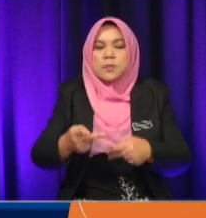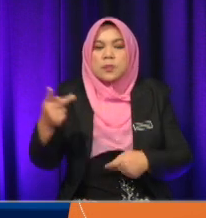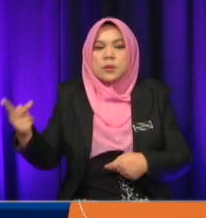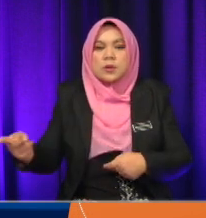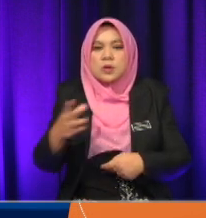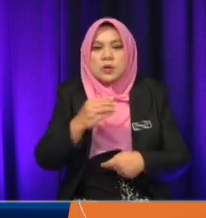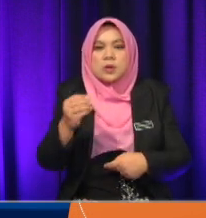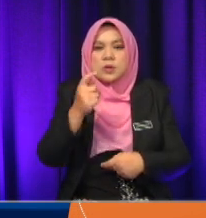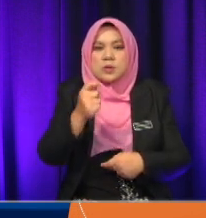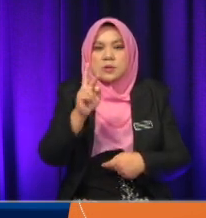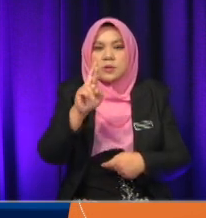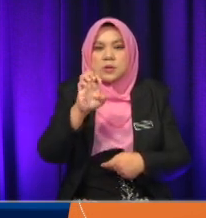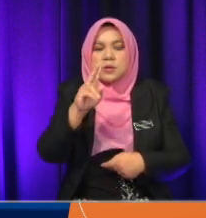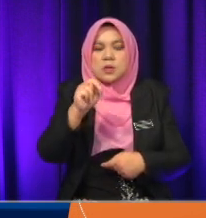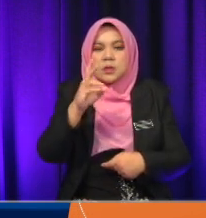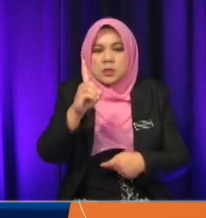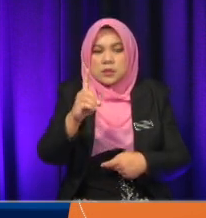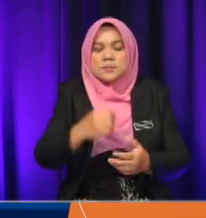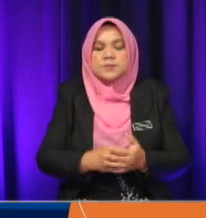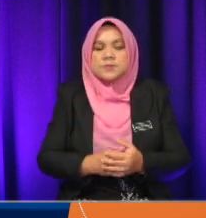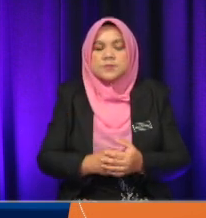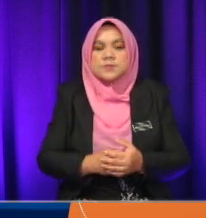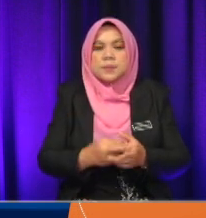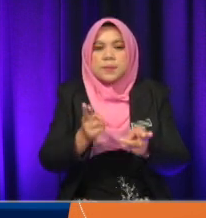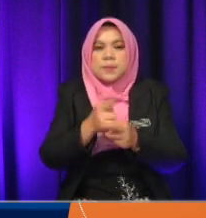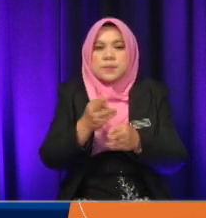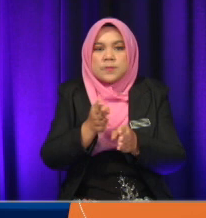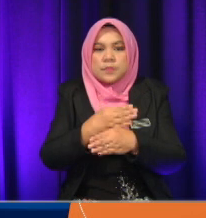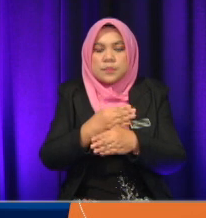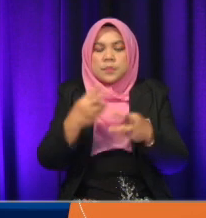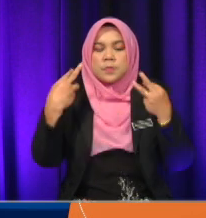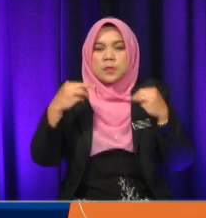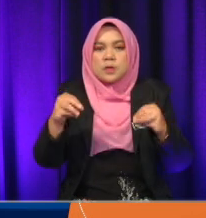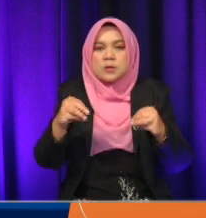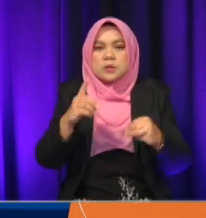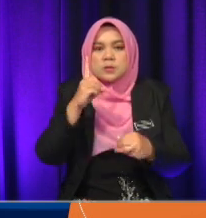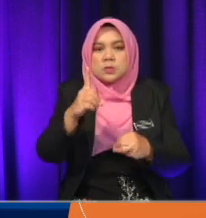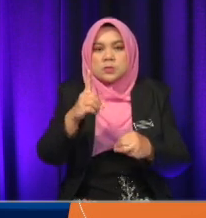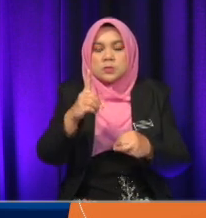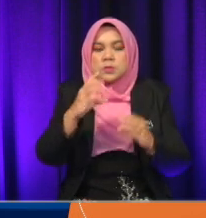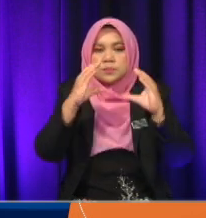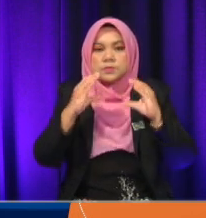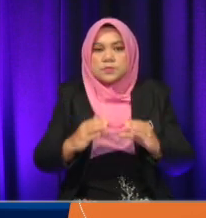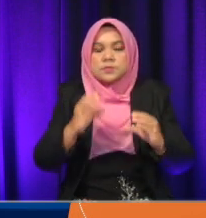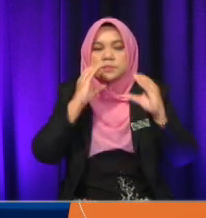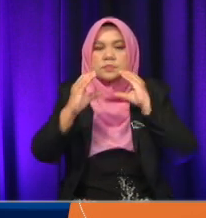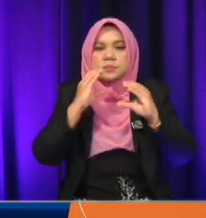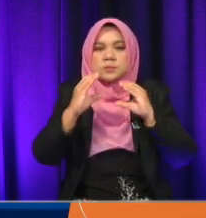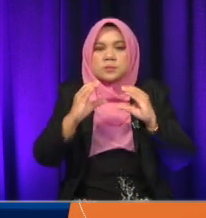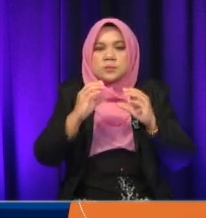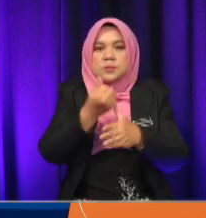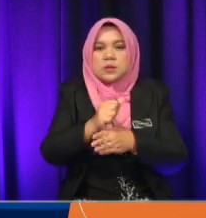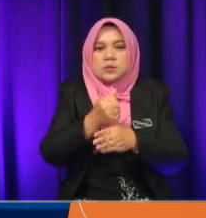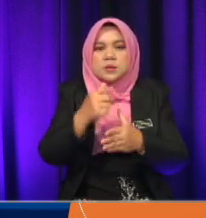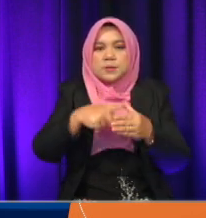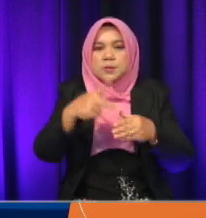trend. Okey, seterusnya, Reka Bentuk Pemasaran juga merupakan satu saluran komunikasi antara